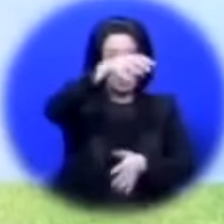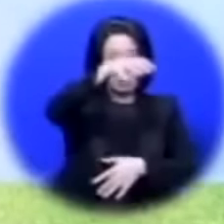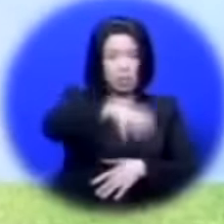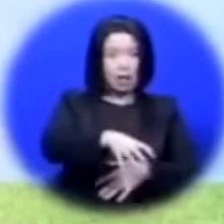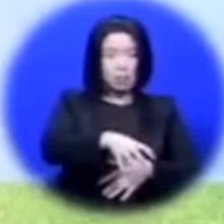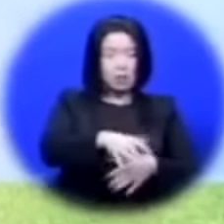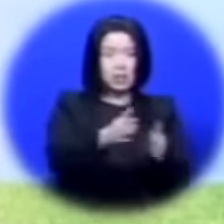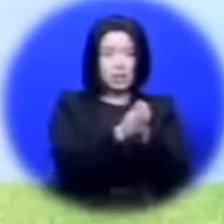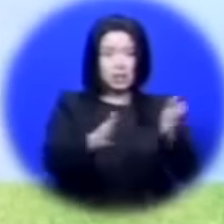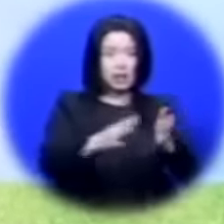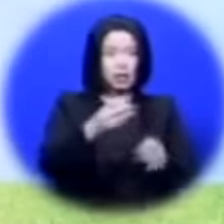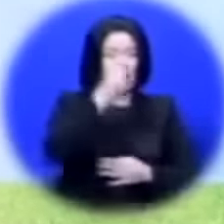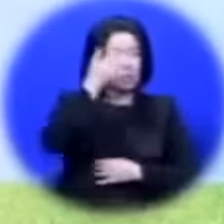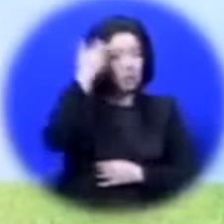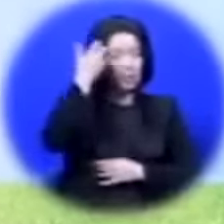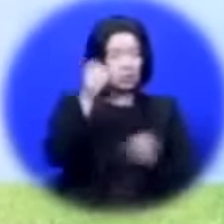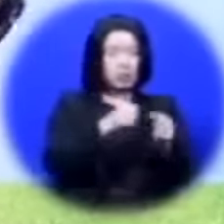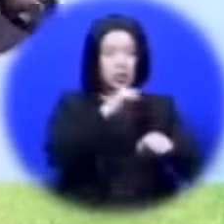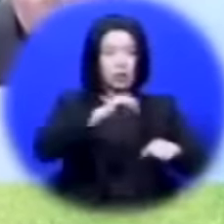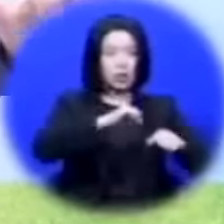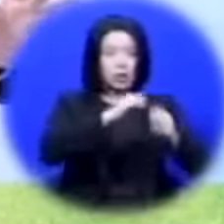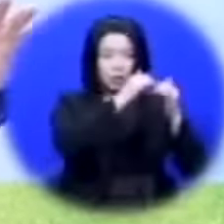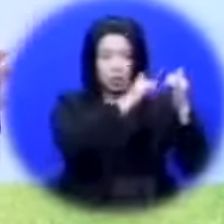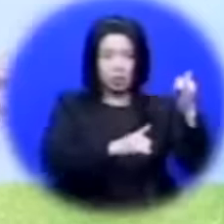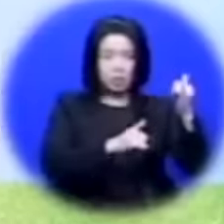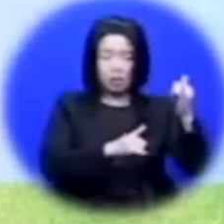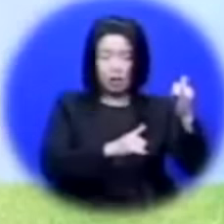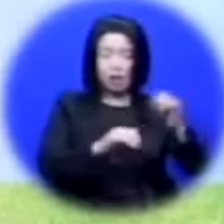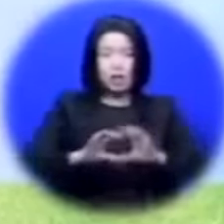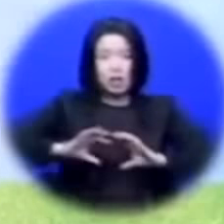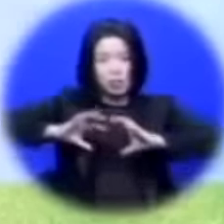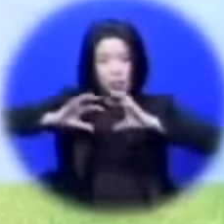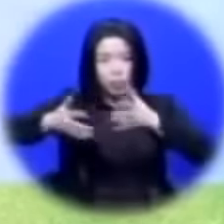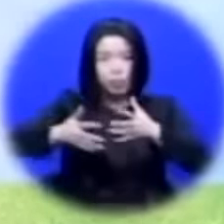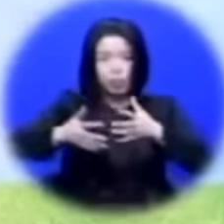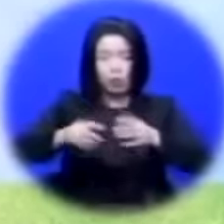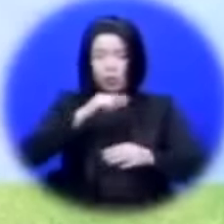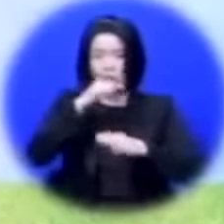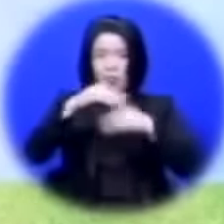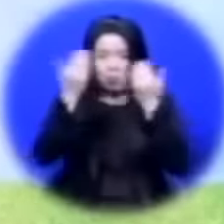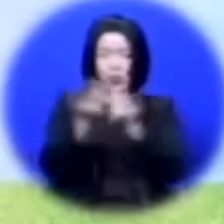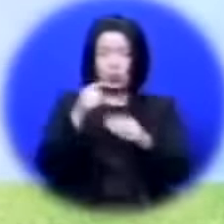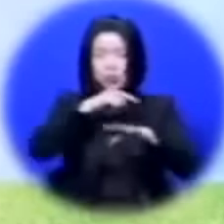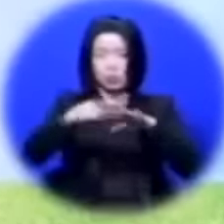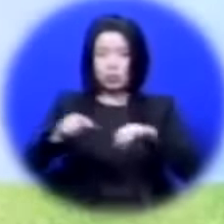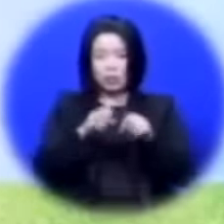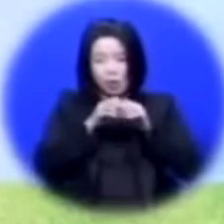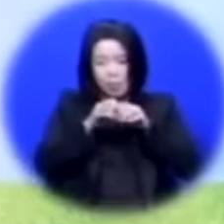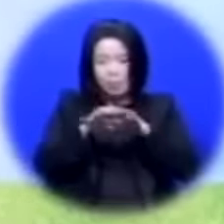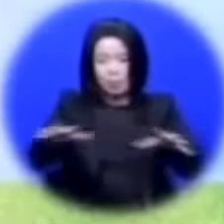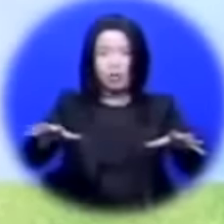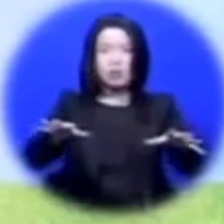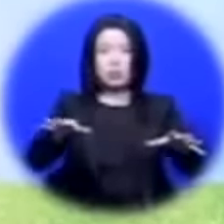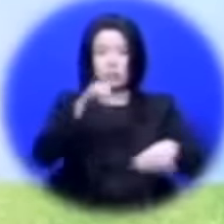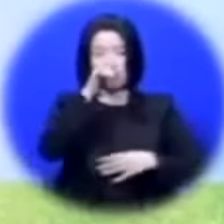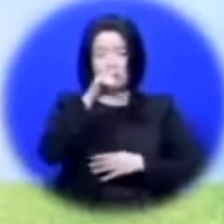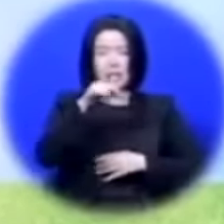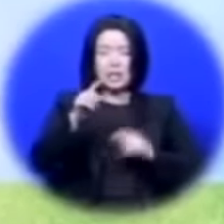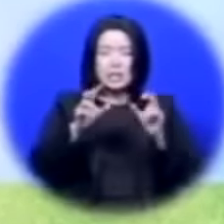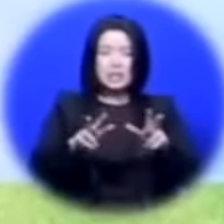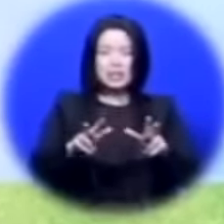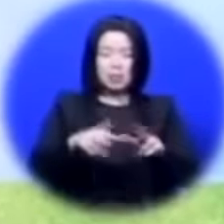성령의 역사가 전 세계 모든 족속에게로 퍼져 나가고 있는 중에 지금은 그 마지막 단계쯤